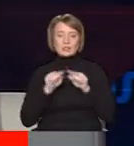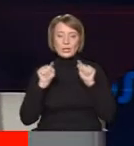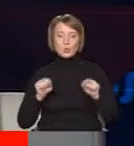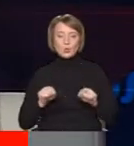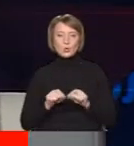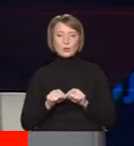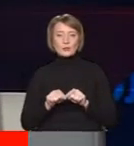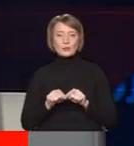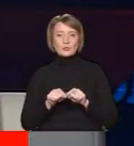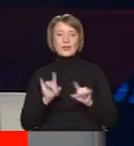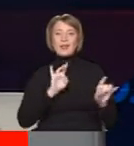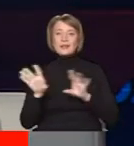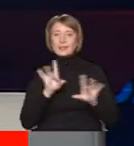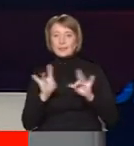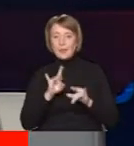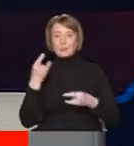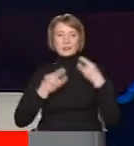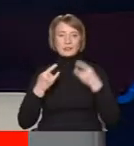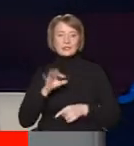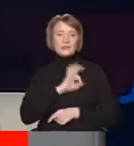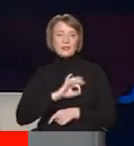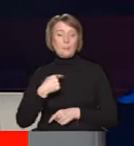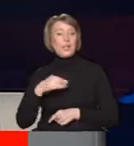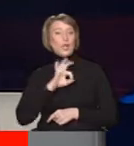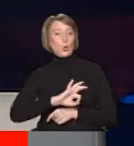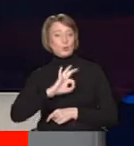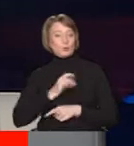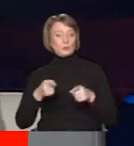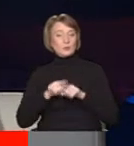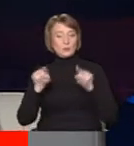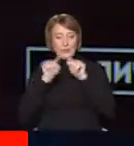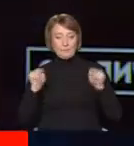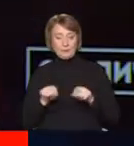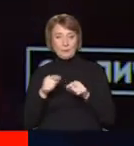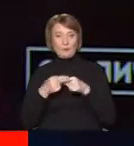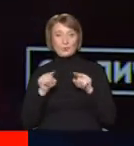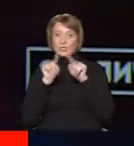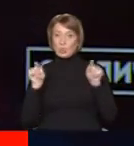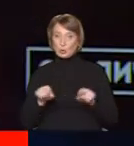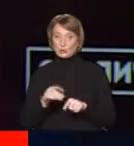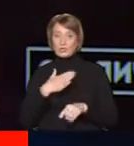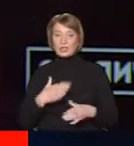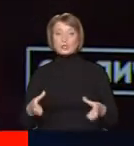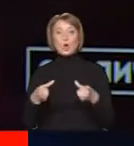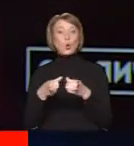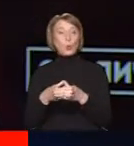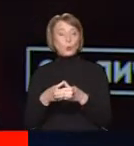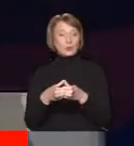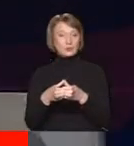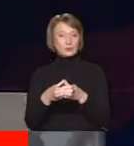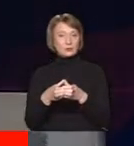дорогої реклами на телебаченні чи інтернеті. Так, от ми користуємося насамперед таким підходом. І так от, цю листівку наша команда навіть певним чином називає не